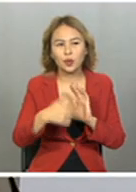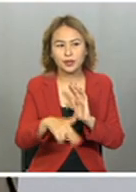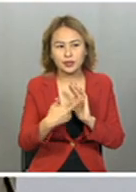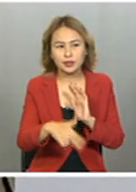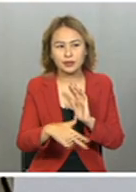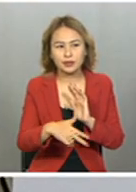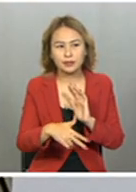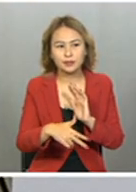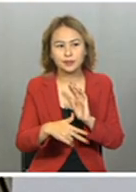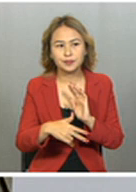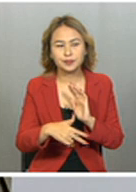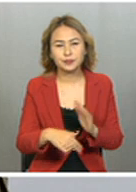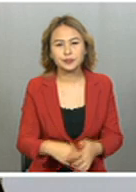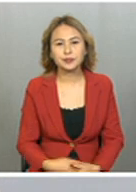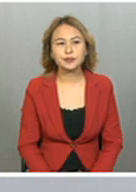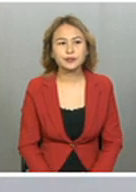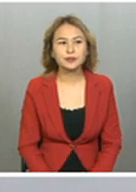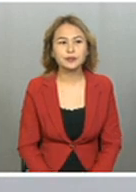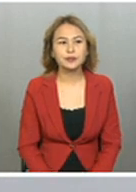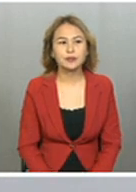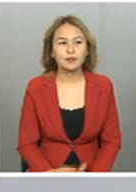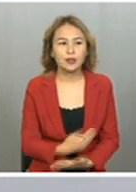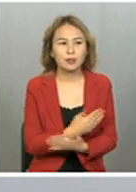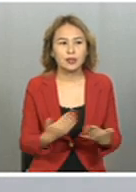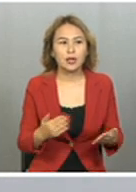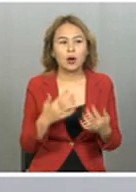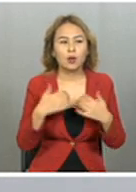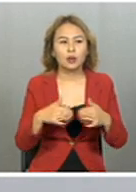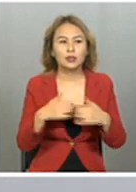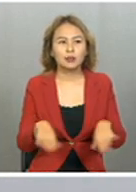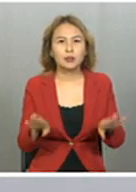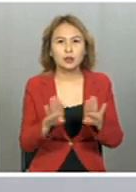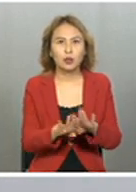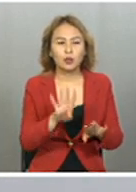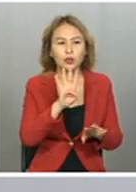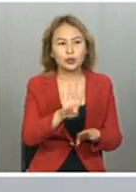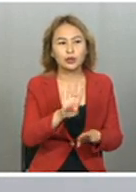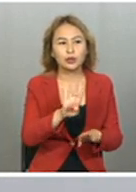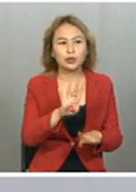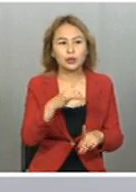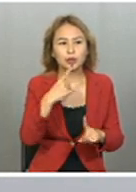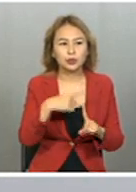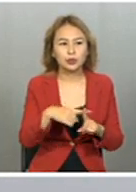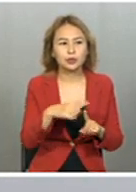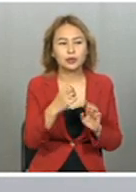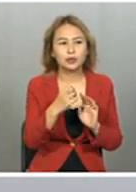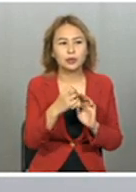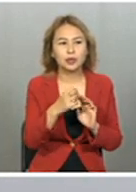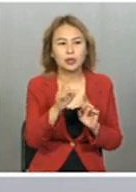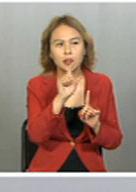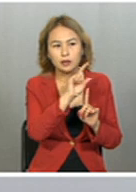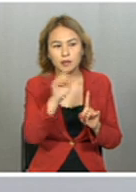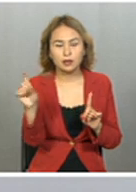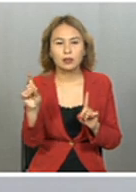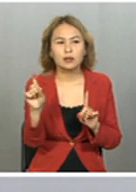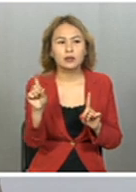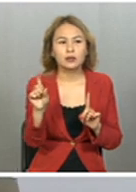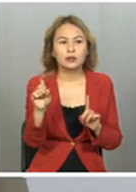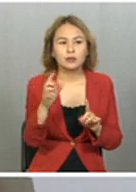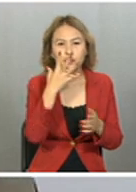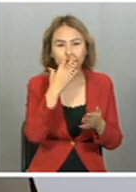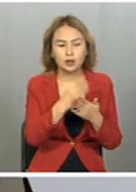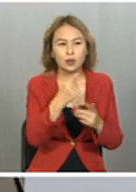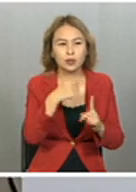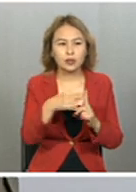Жақсы. Мінекей, ортақ бөлімі 30 болды және алымындағы сандарды сәйкесінше көбейтіп, өзара